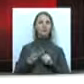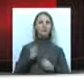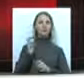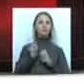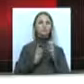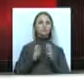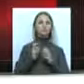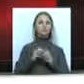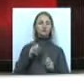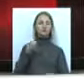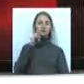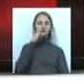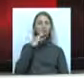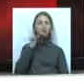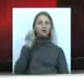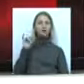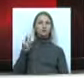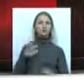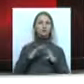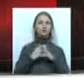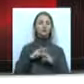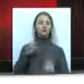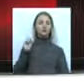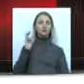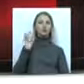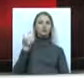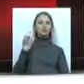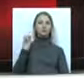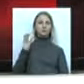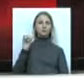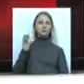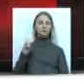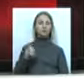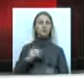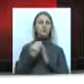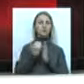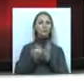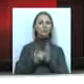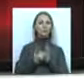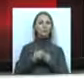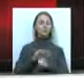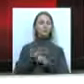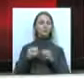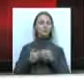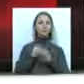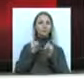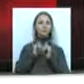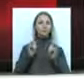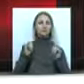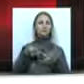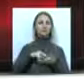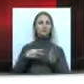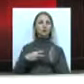өңдеу фабрикалары. Атап өту керек, бұл жобалар индустриалды инновациялық даму бағдарламасының аясында қолға алынған.